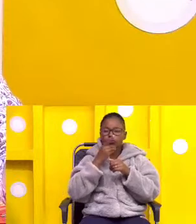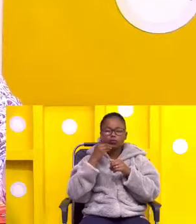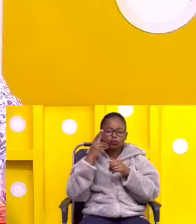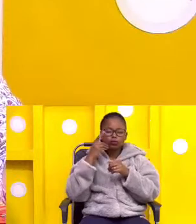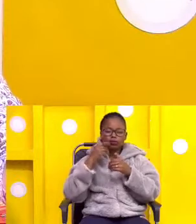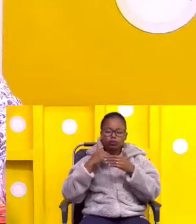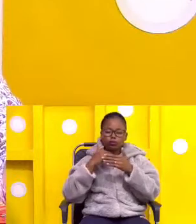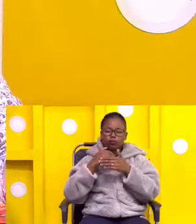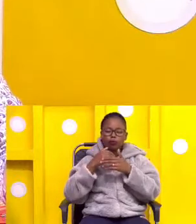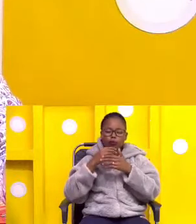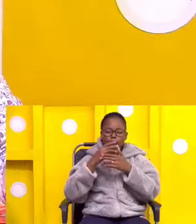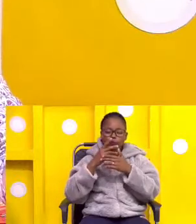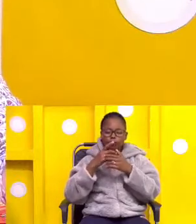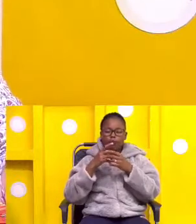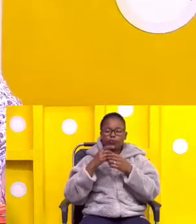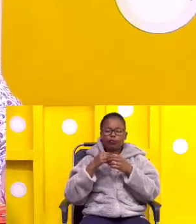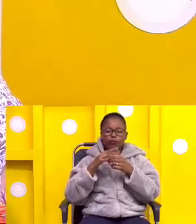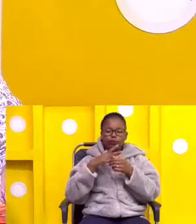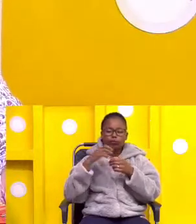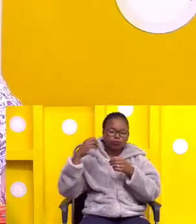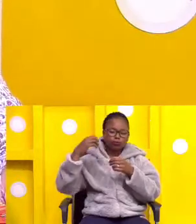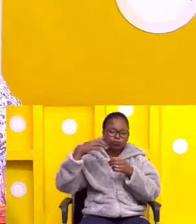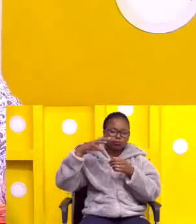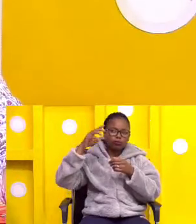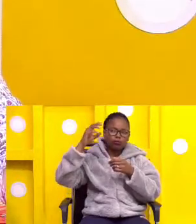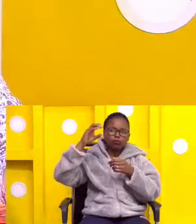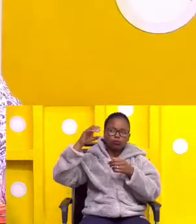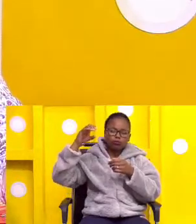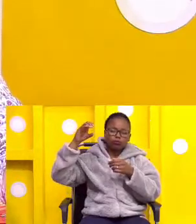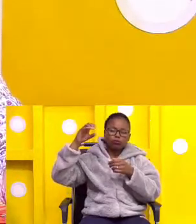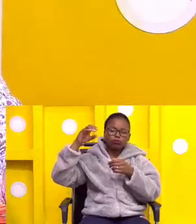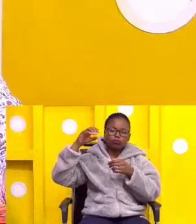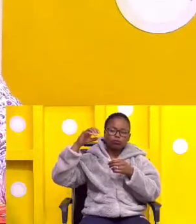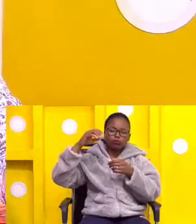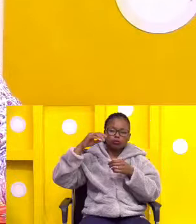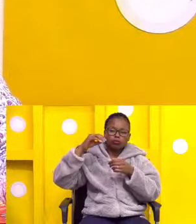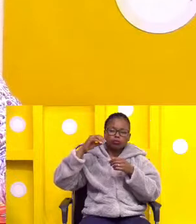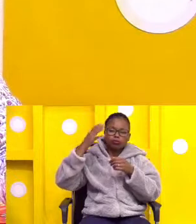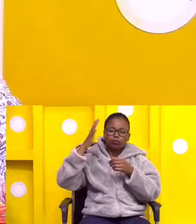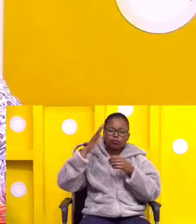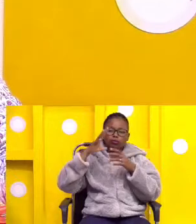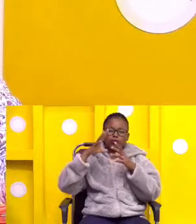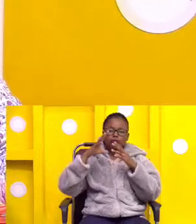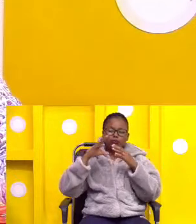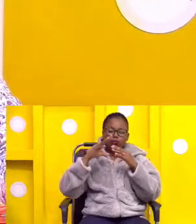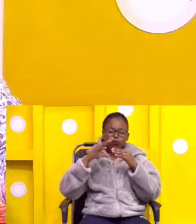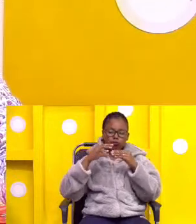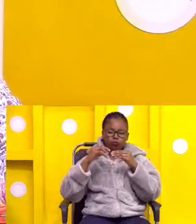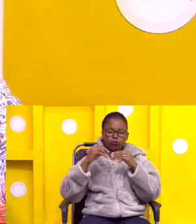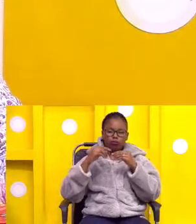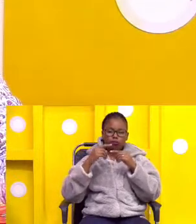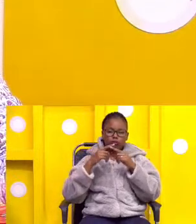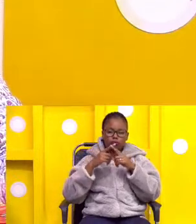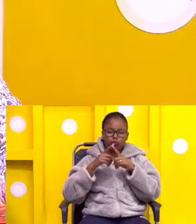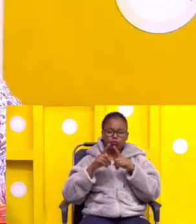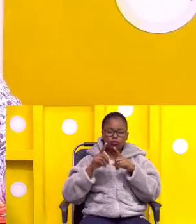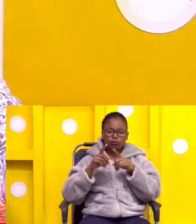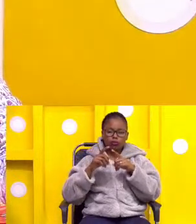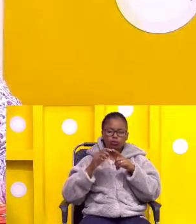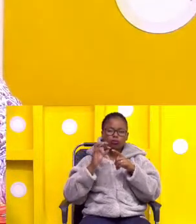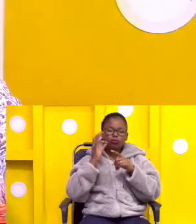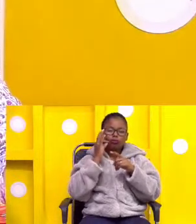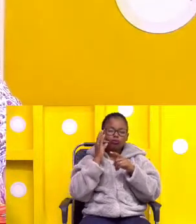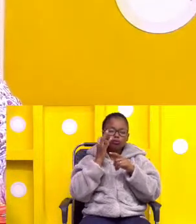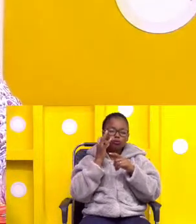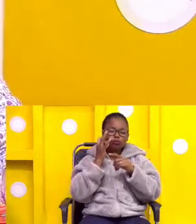rui. Na riria kwagia urugari wa riwa-ri muti ucio ndungihoha no ithangu riaguo rigutura riri iruru. Na